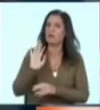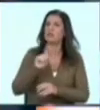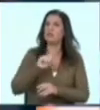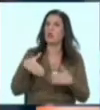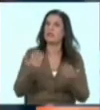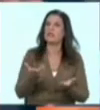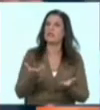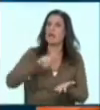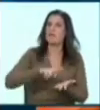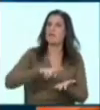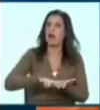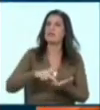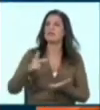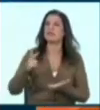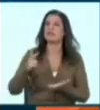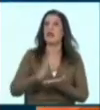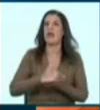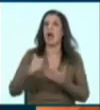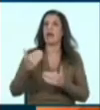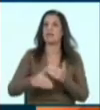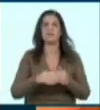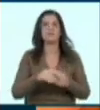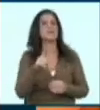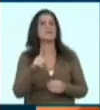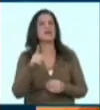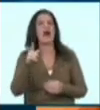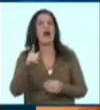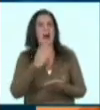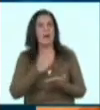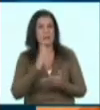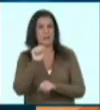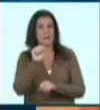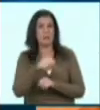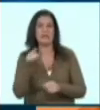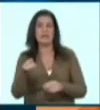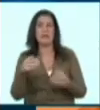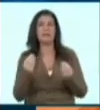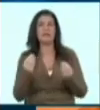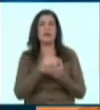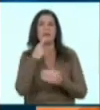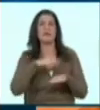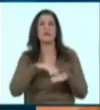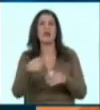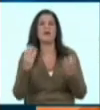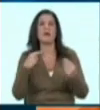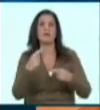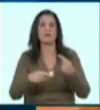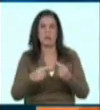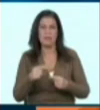התגברות? אני אומר אופה, פסקת התגברות זה דבר שנדון כבר שנים אחורה. טוב. אני אומר לך, התבהלה הזאת מיותרת. אני מציע